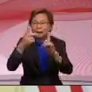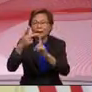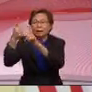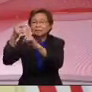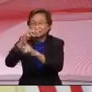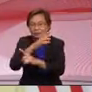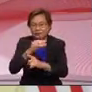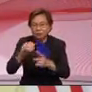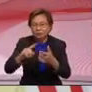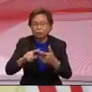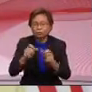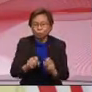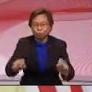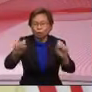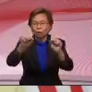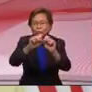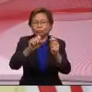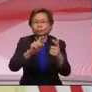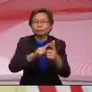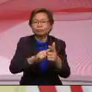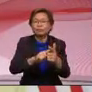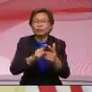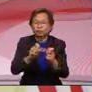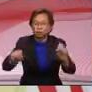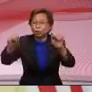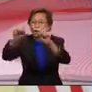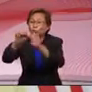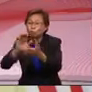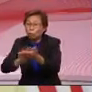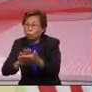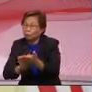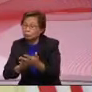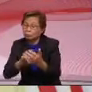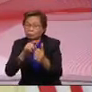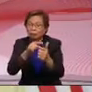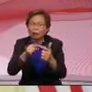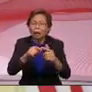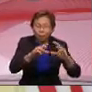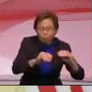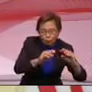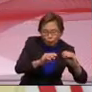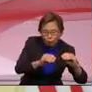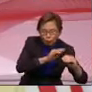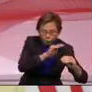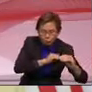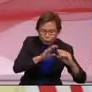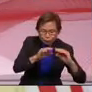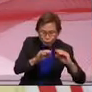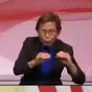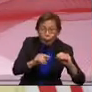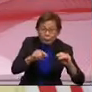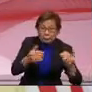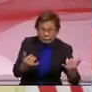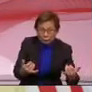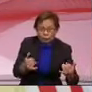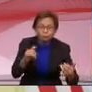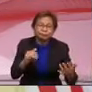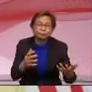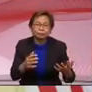juga surau sekolah kepada mesyuarat khas menteri-menteri. Setelah